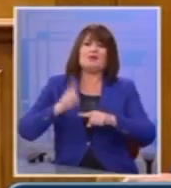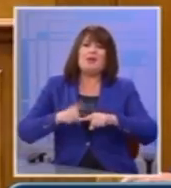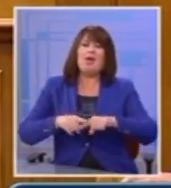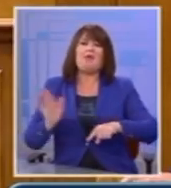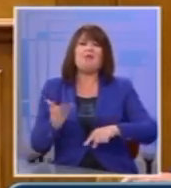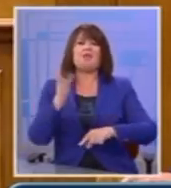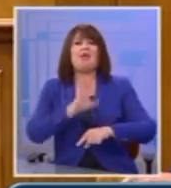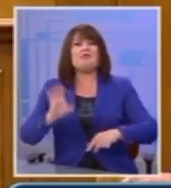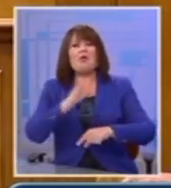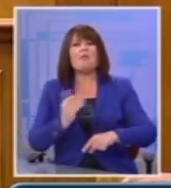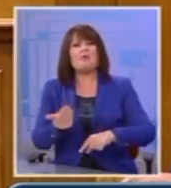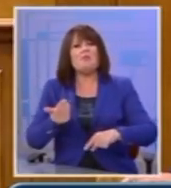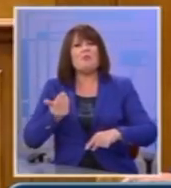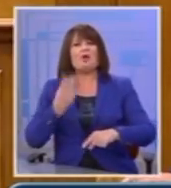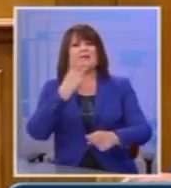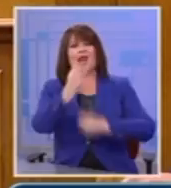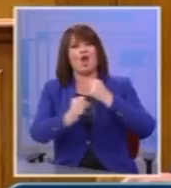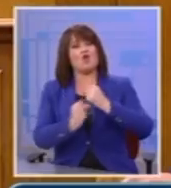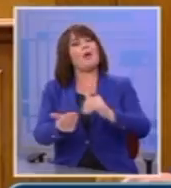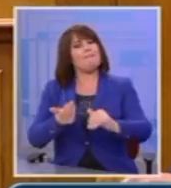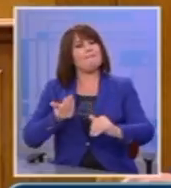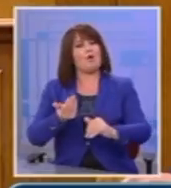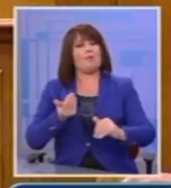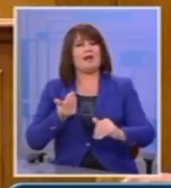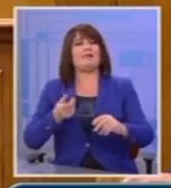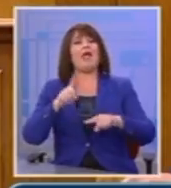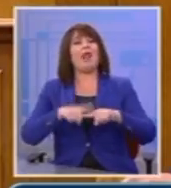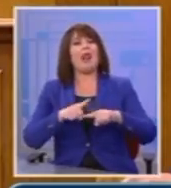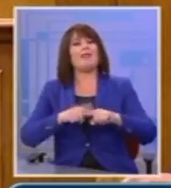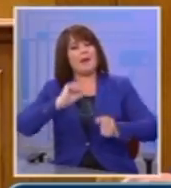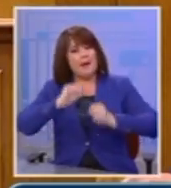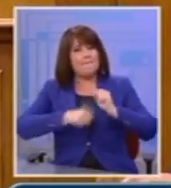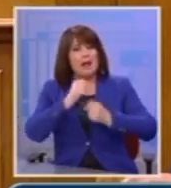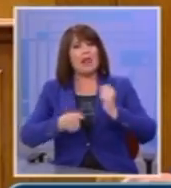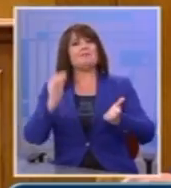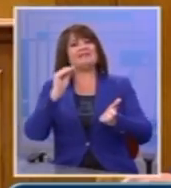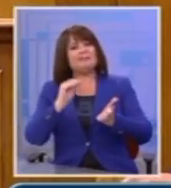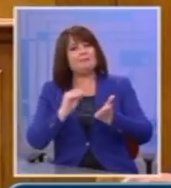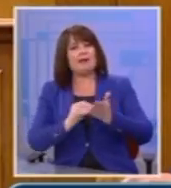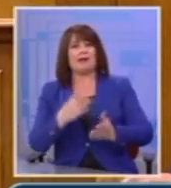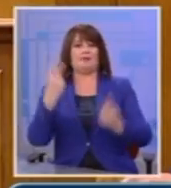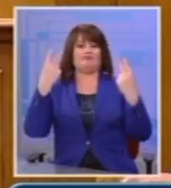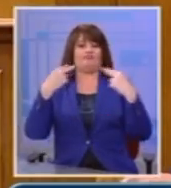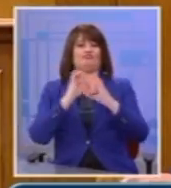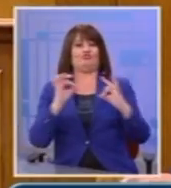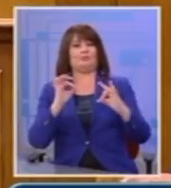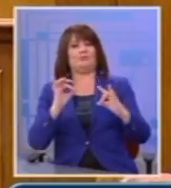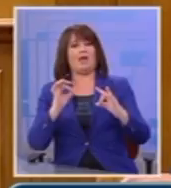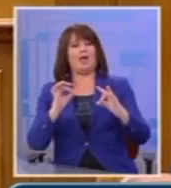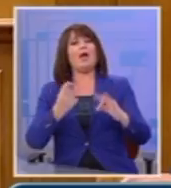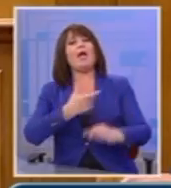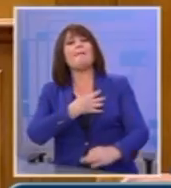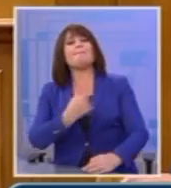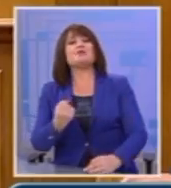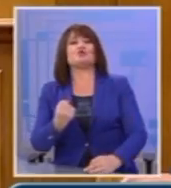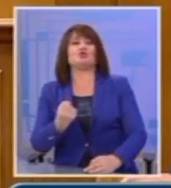η Ελλάδα νωρίτερα από την τριετία να δώσει μάχη για να την ξαναεμπιστευτούν οι αγορές.